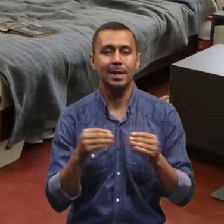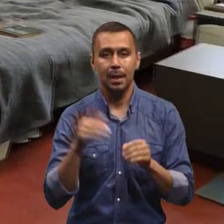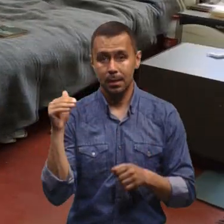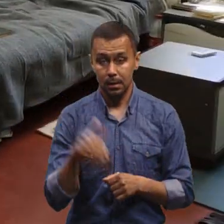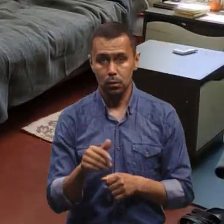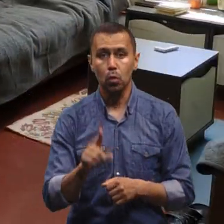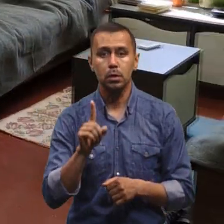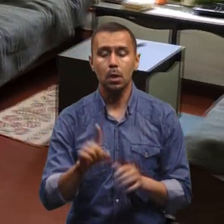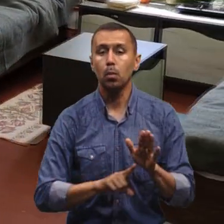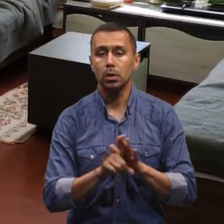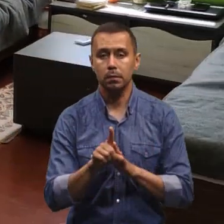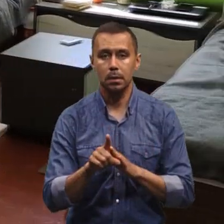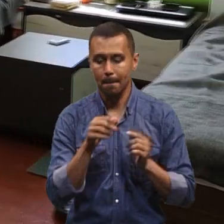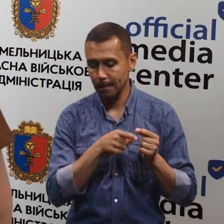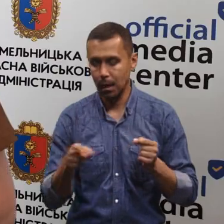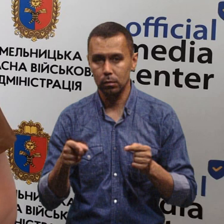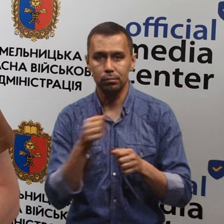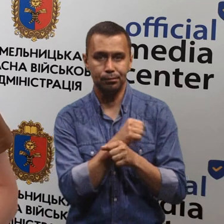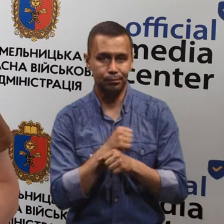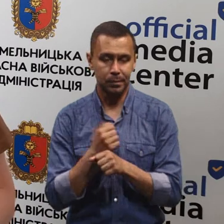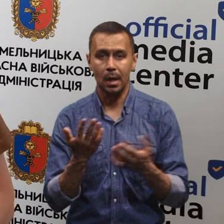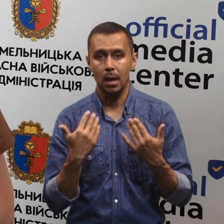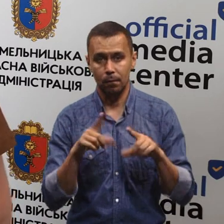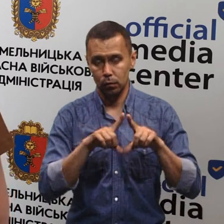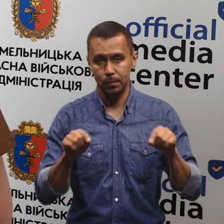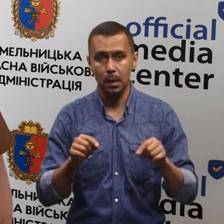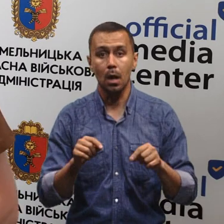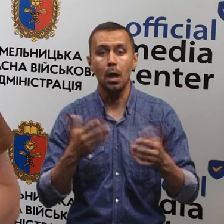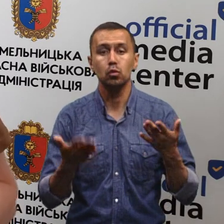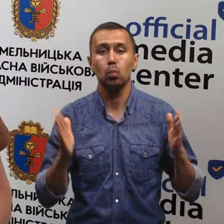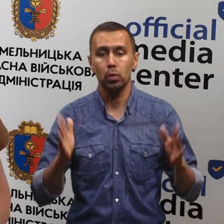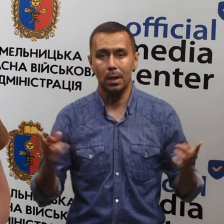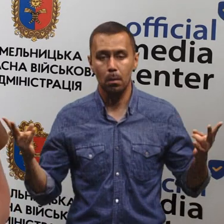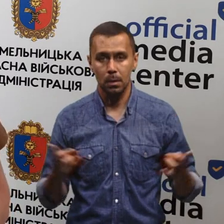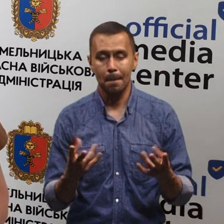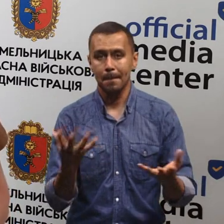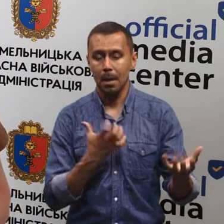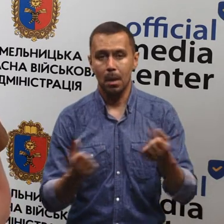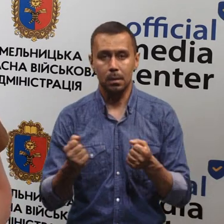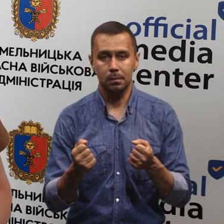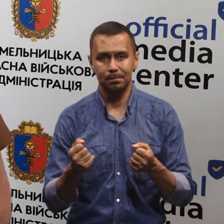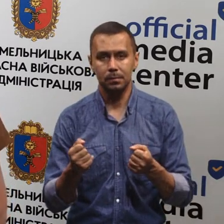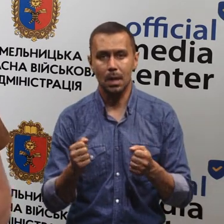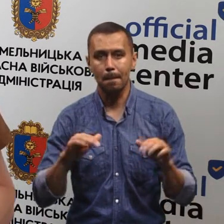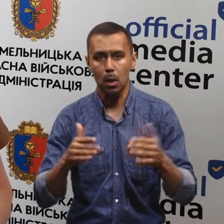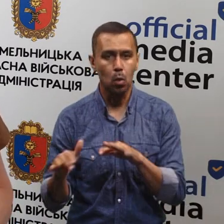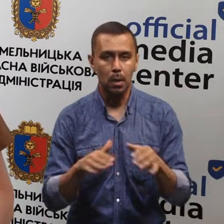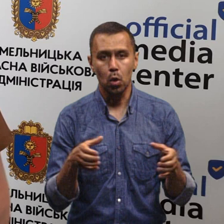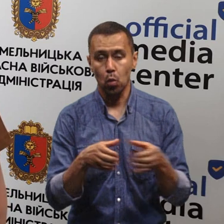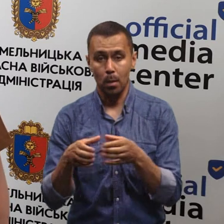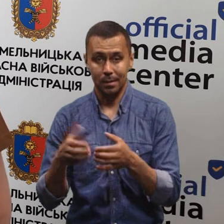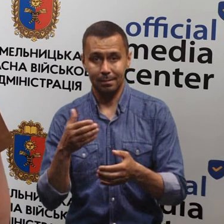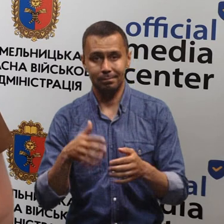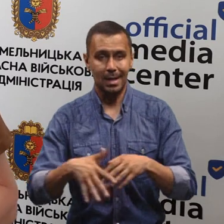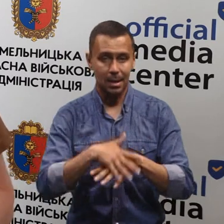тисяч, оскільки почався період канікул. Якщо буде необхідно приймати маломобільні групи населення, категорії